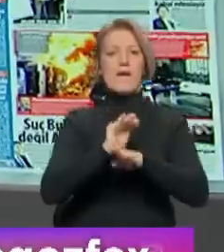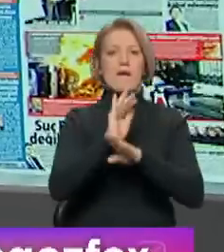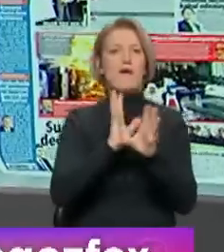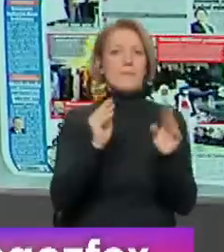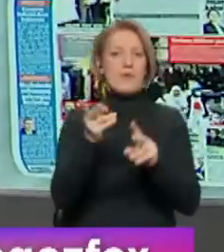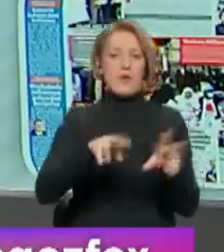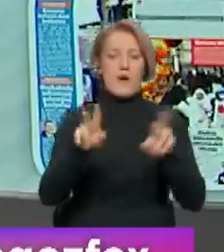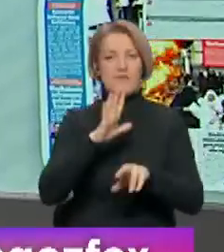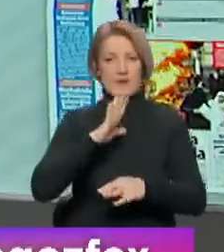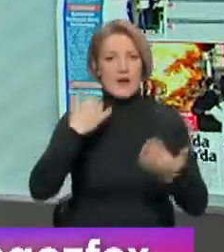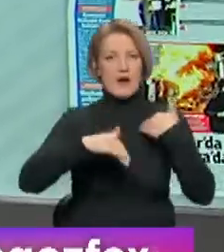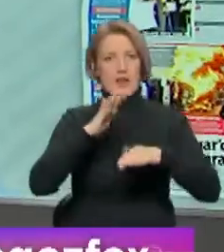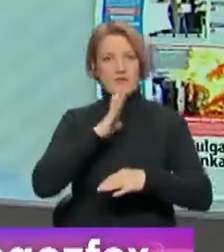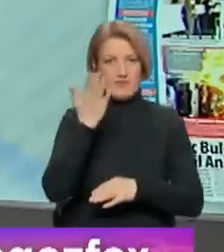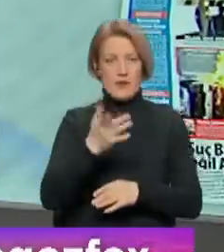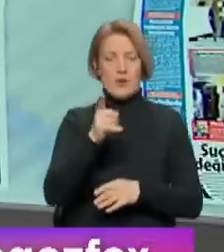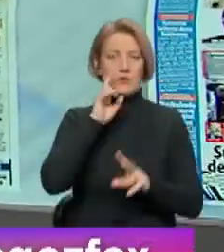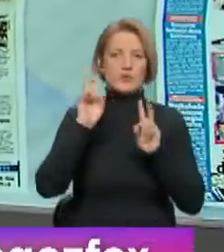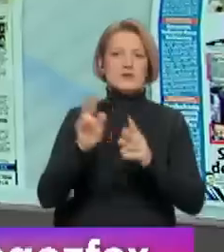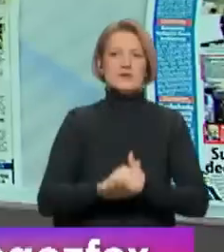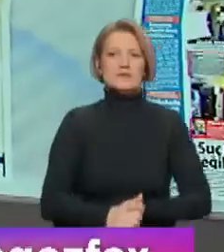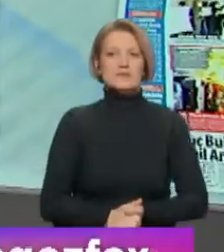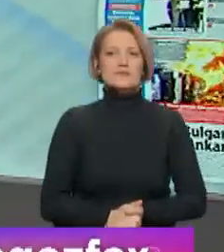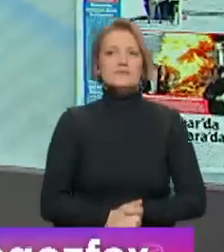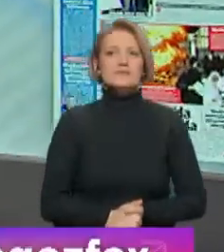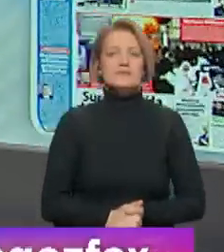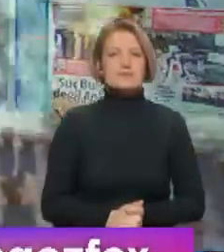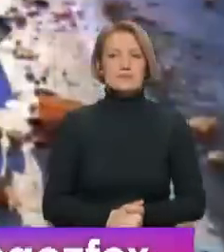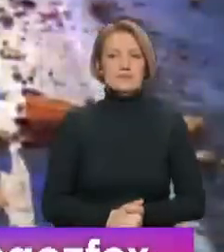kaybedenler var yaralananlar var ve o görüntüler